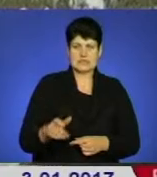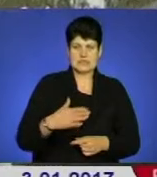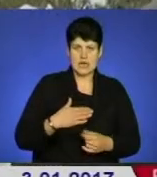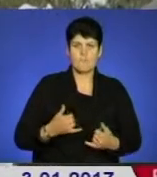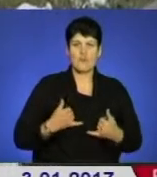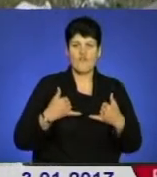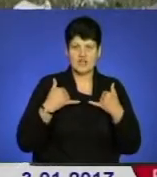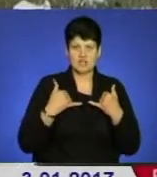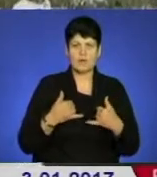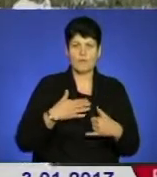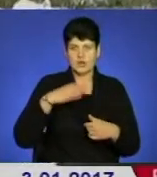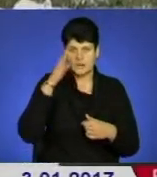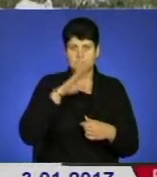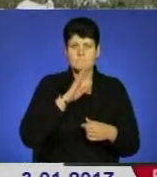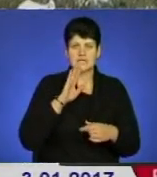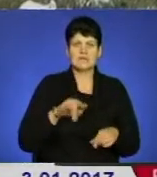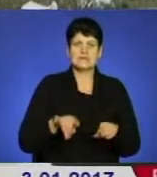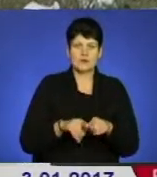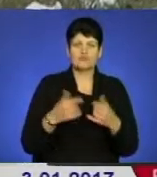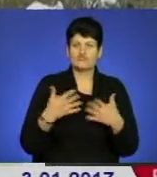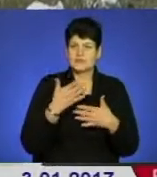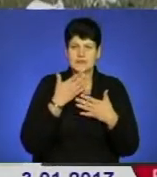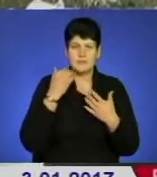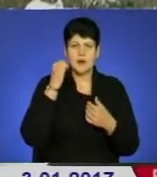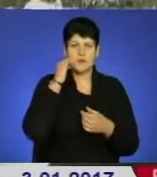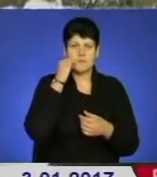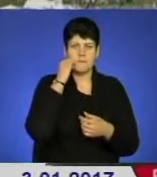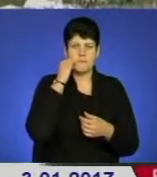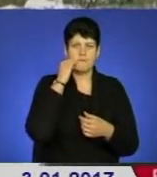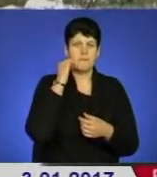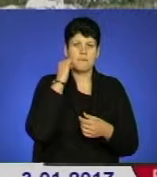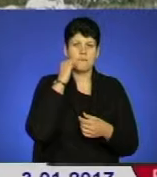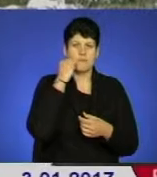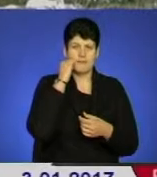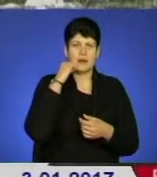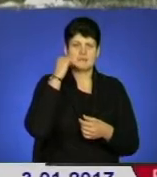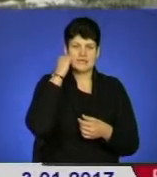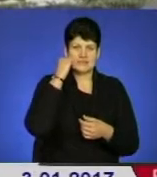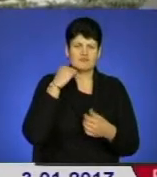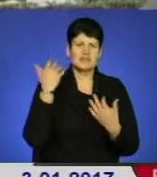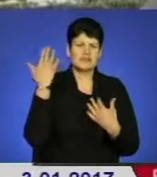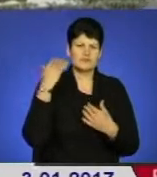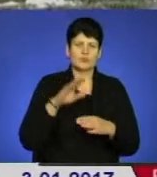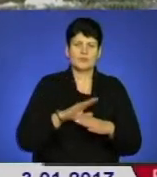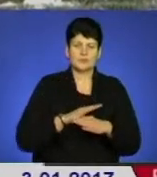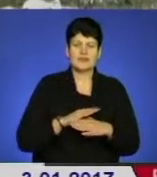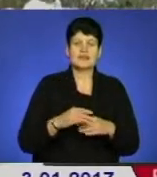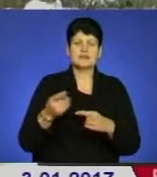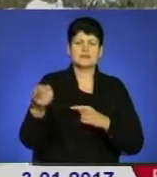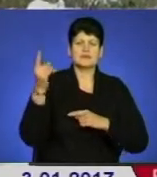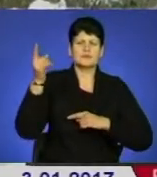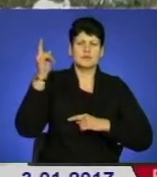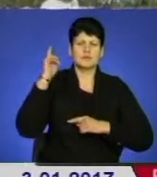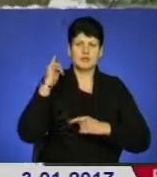і поважаю. Мої батьки також, вже їх немає. Бабця старенька вже давно не померла. Але я спокон віків, як кажуть, і